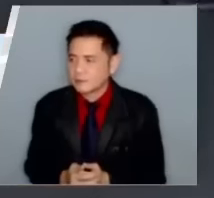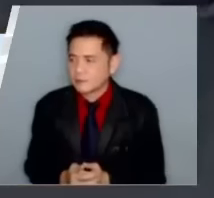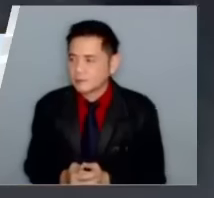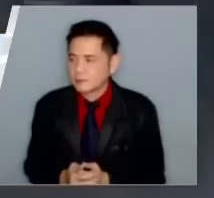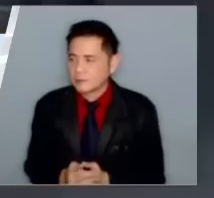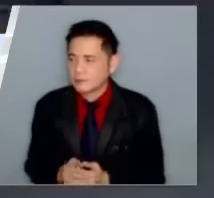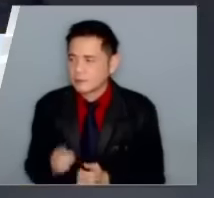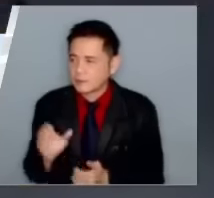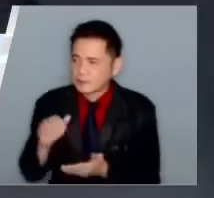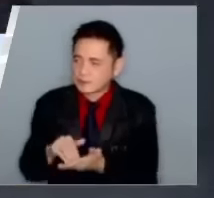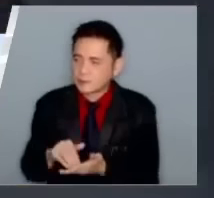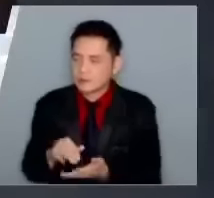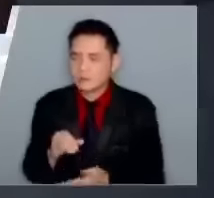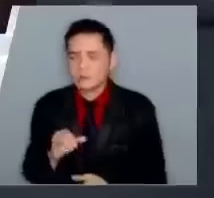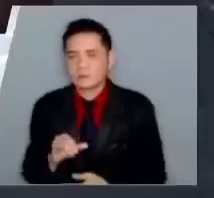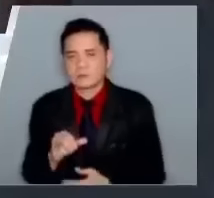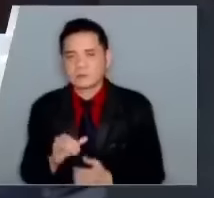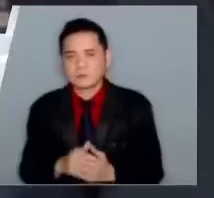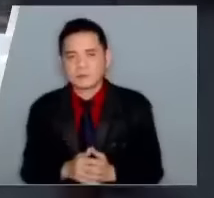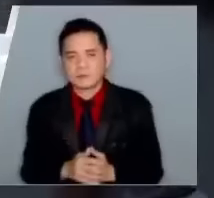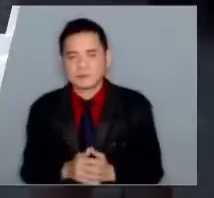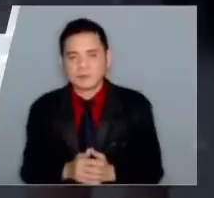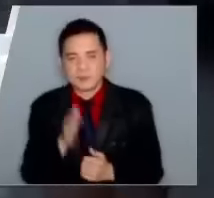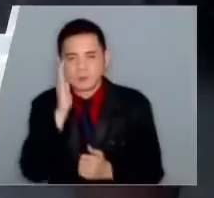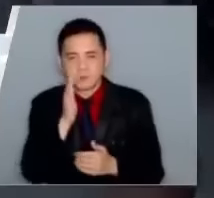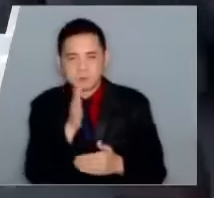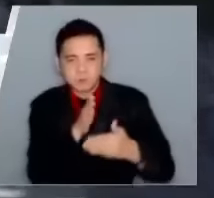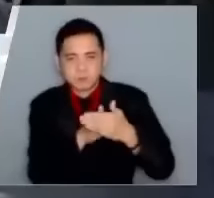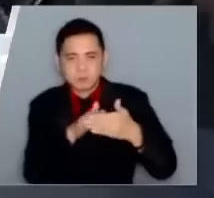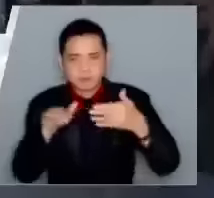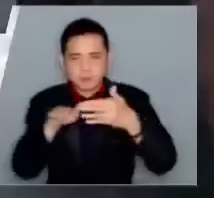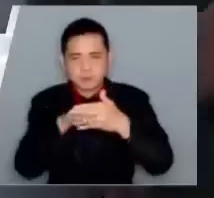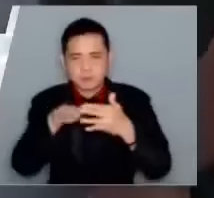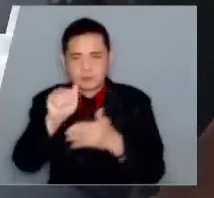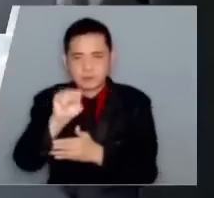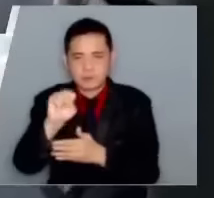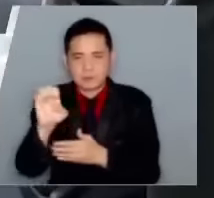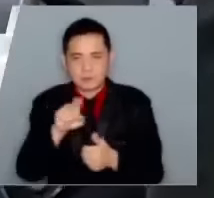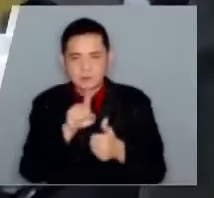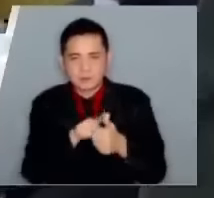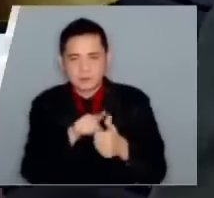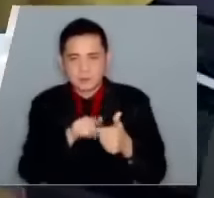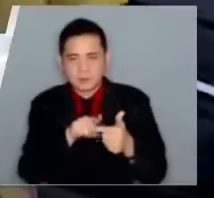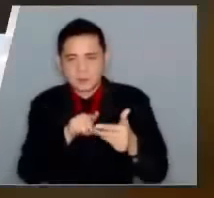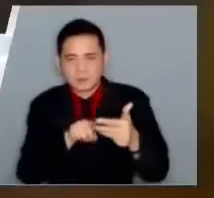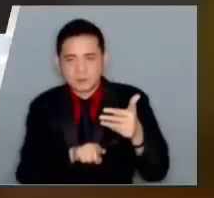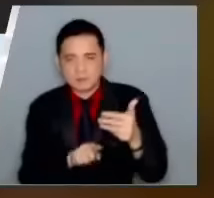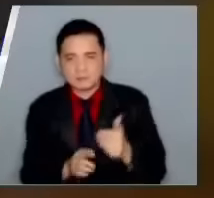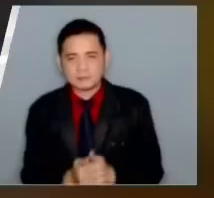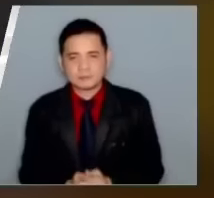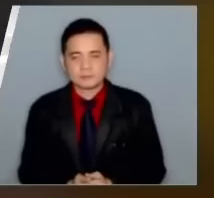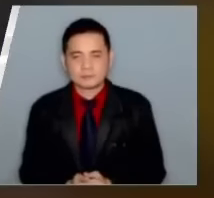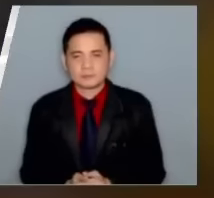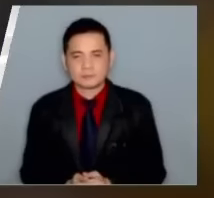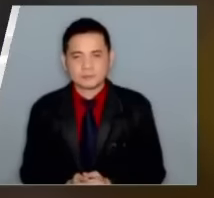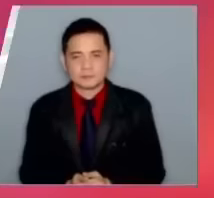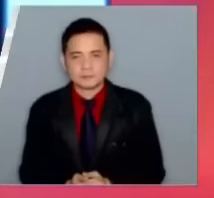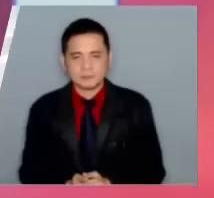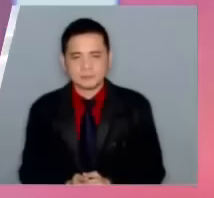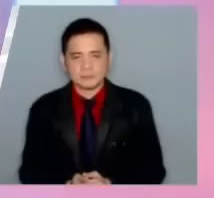20,000. Nakaharap ang mga suspects sa reklamo paglabag sa Comprehensive Dangerous Drugs Act. Para sa GMA Integrated News, Emil Sumangyo, ang